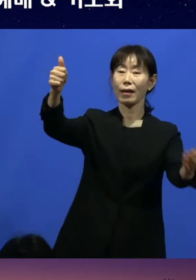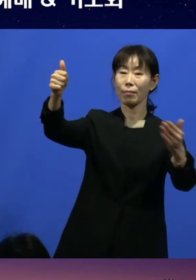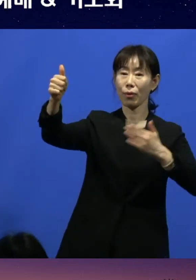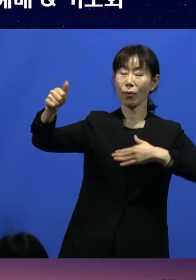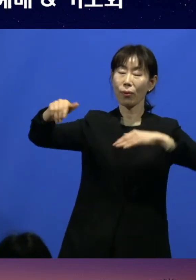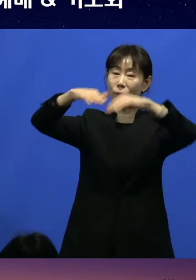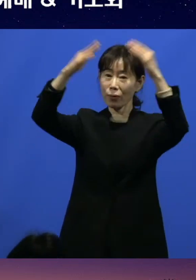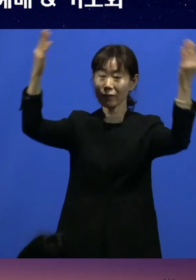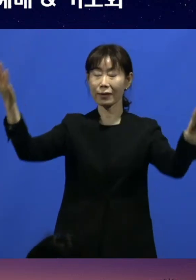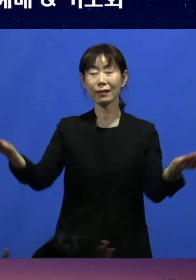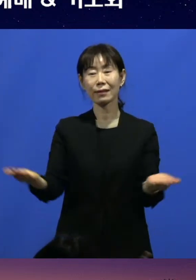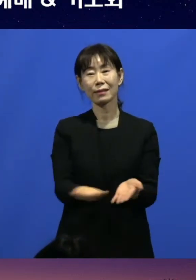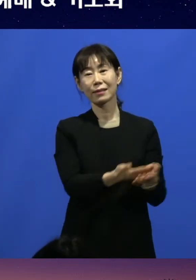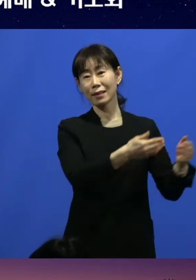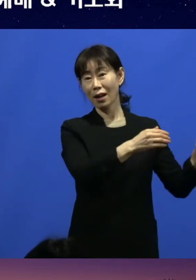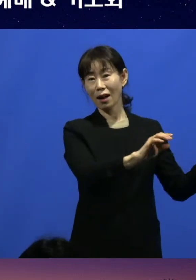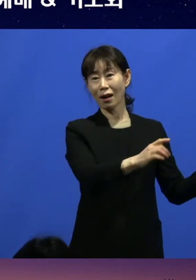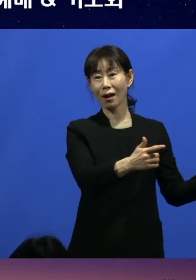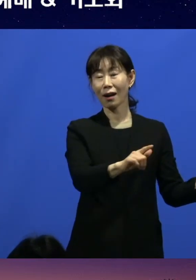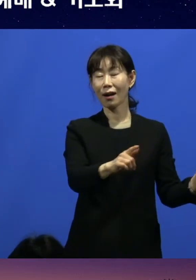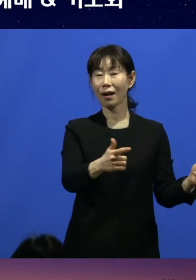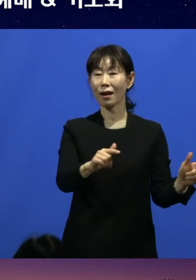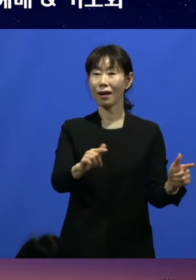나의 모든 것